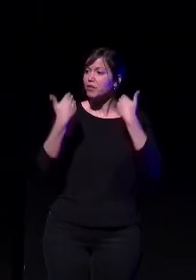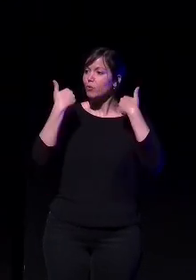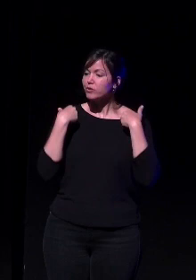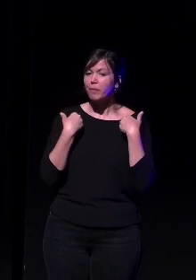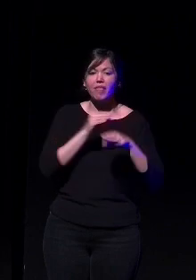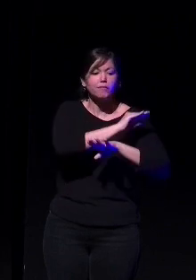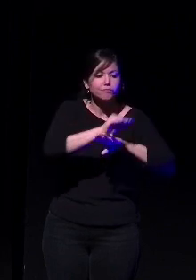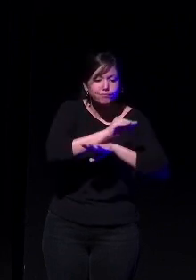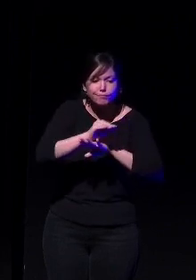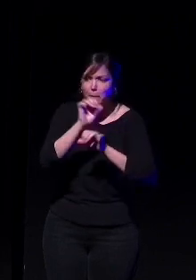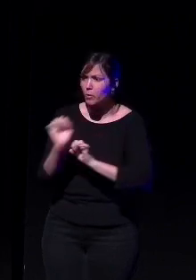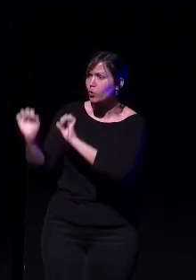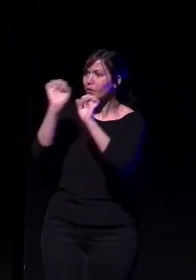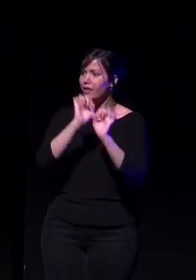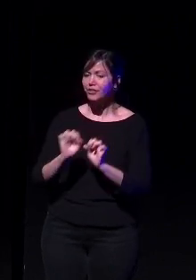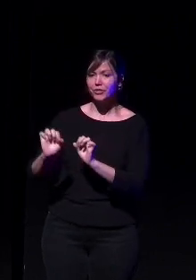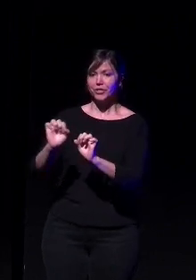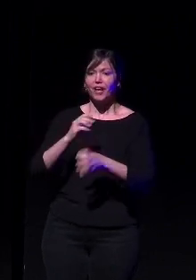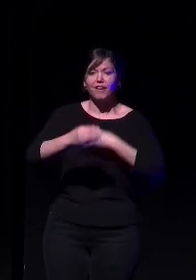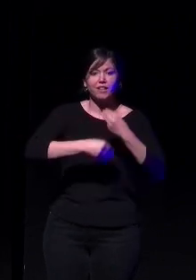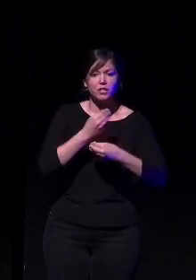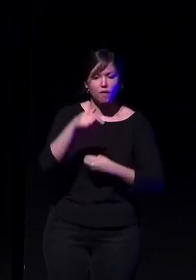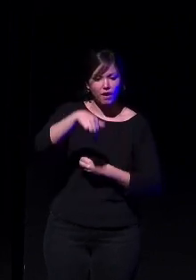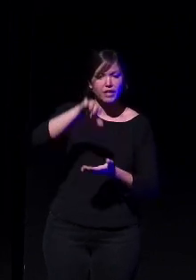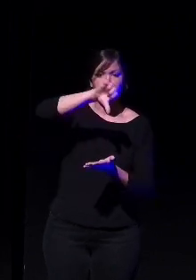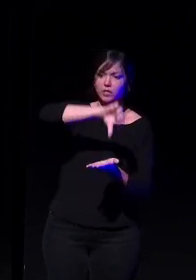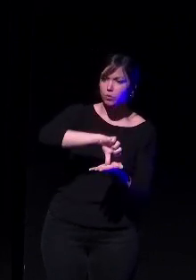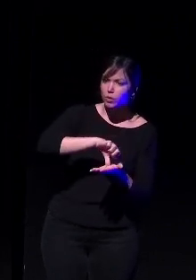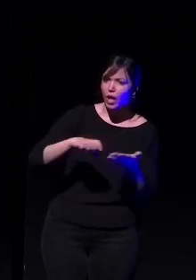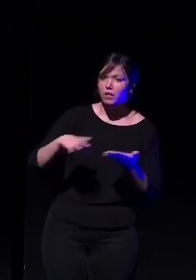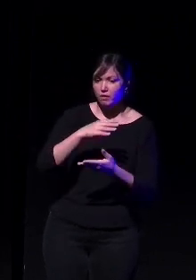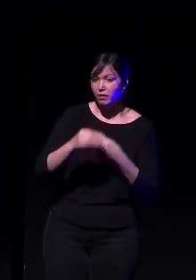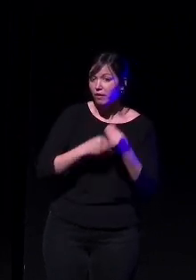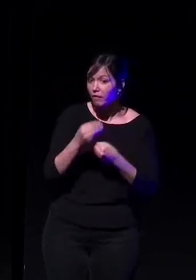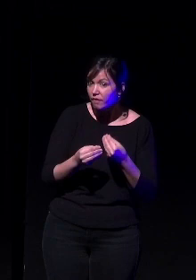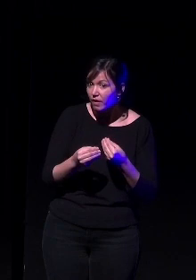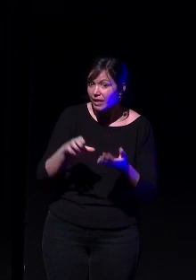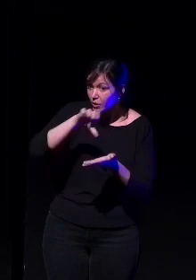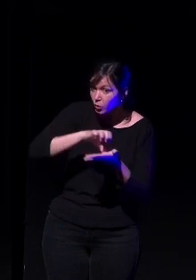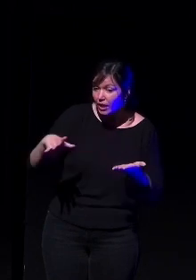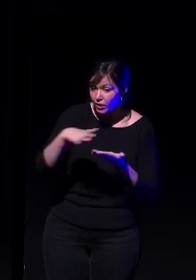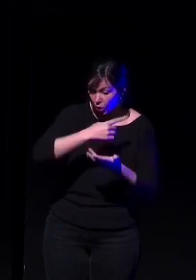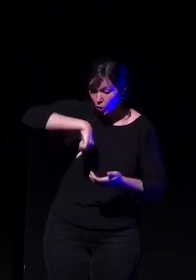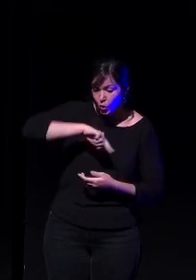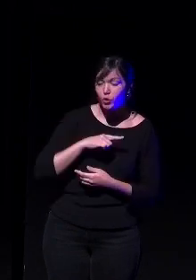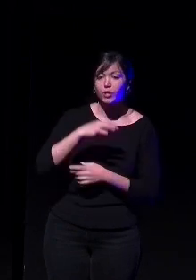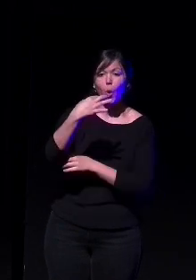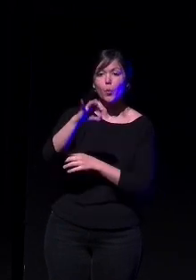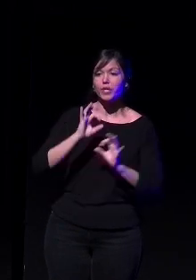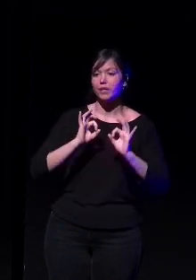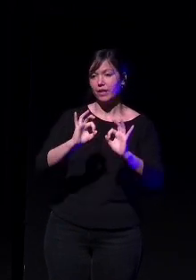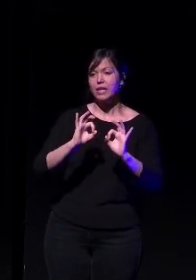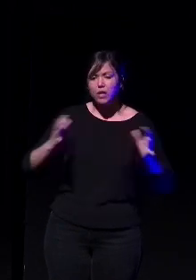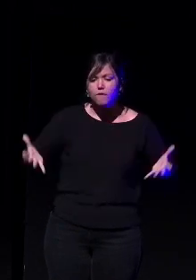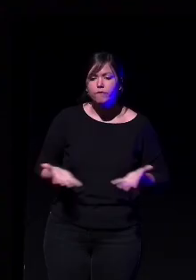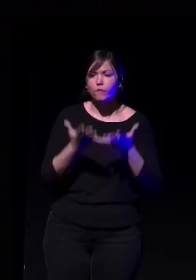de preservar i protegir tot el que fa a la nostra ciutat, tot el que fa que la nostra ciutat sigui única. Hem de continuar